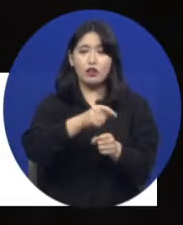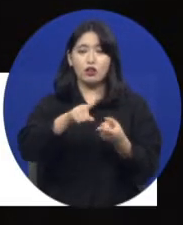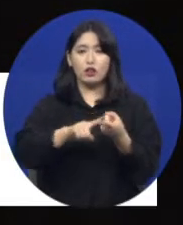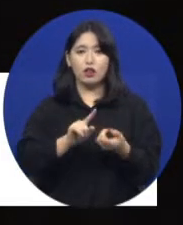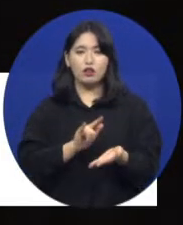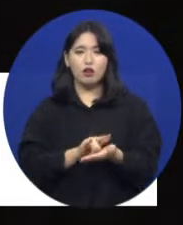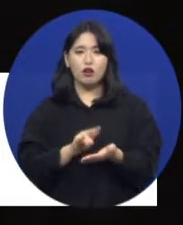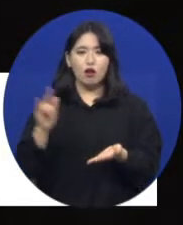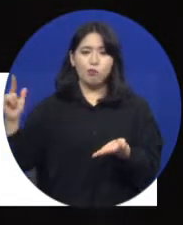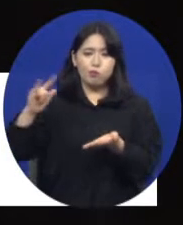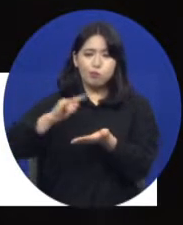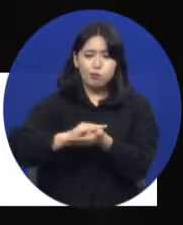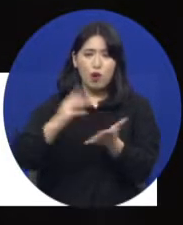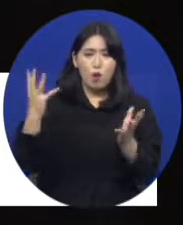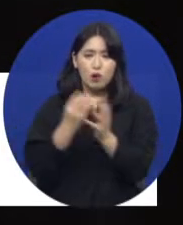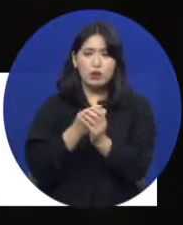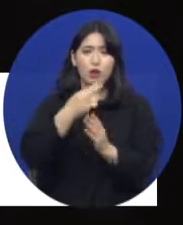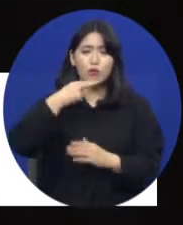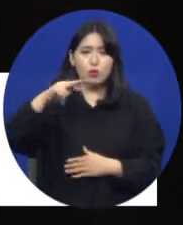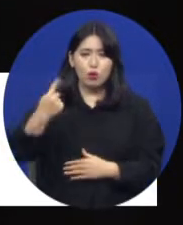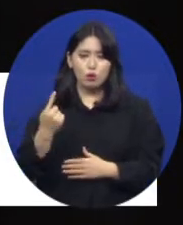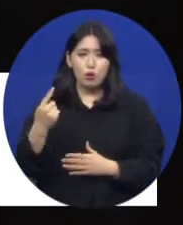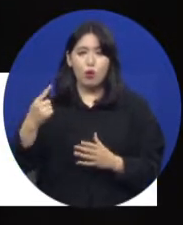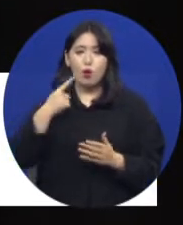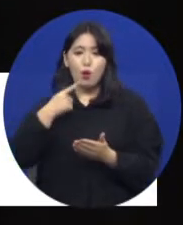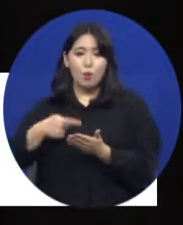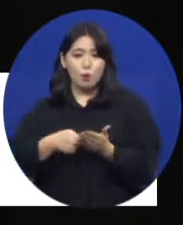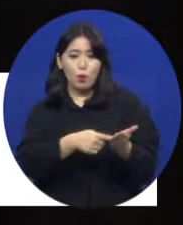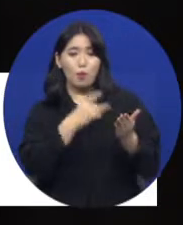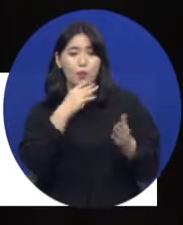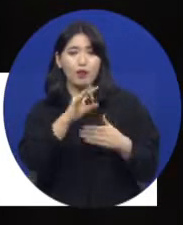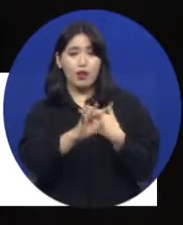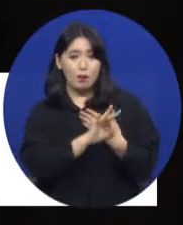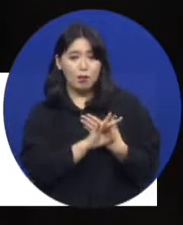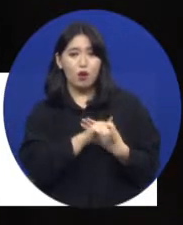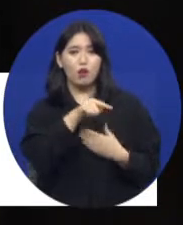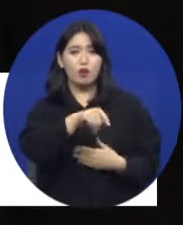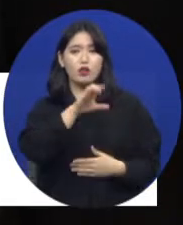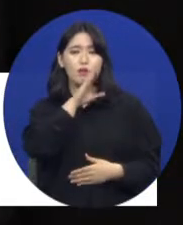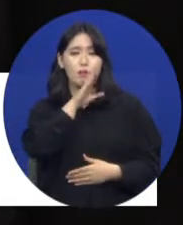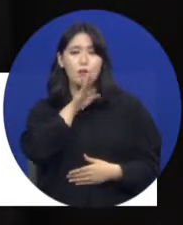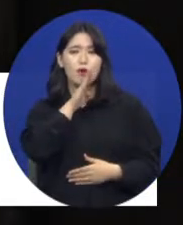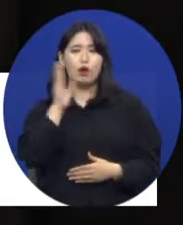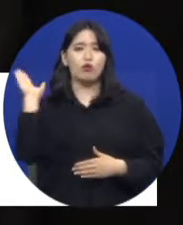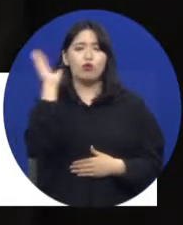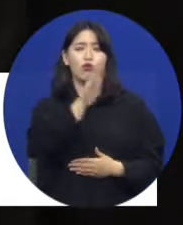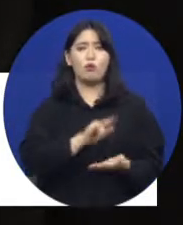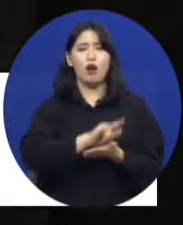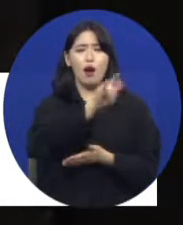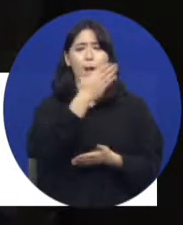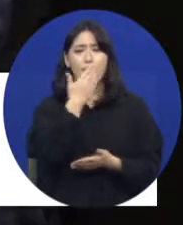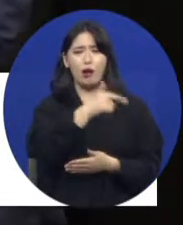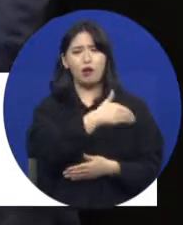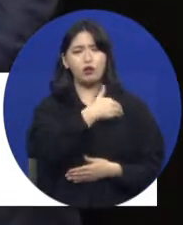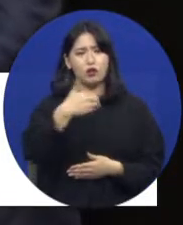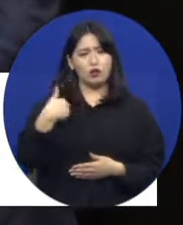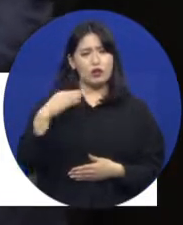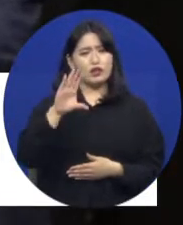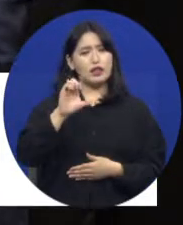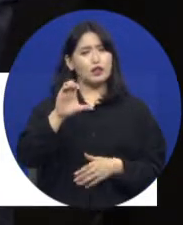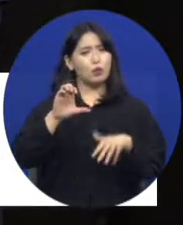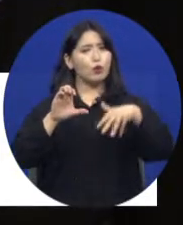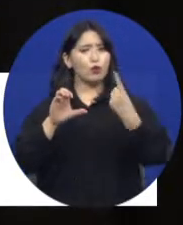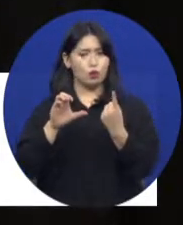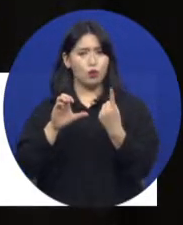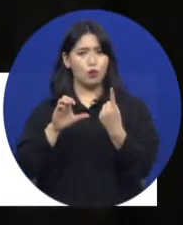완전히 빠져 나가지 않더라도 창녀 완료 복음 안하면 여기에서는 바로 출발을 할 수 있습니다 그걸 넉넉 잡아서 45 토로